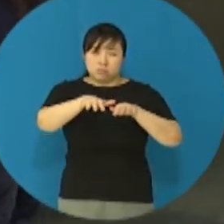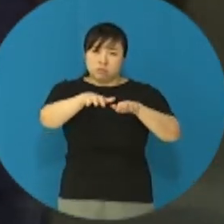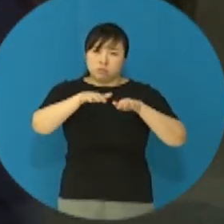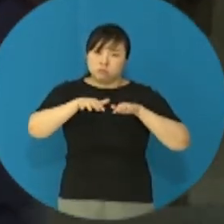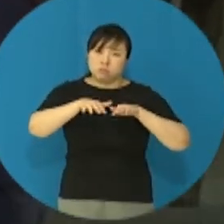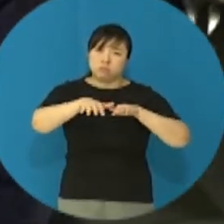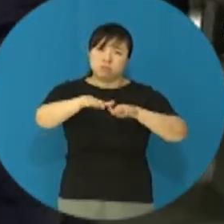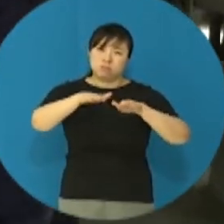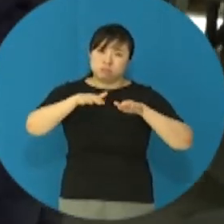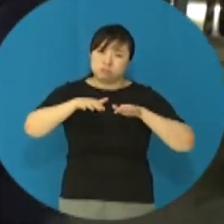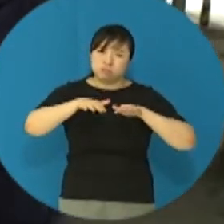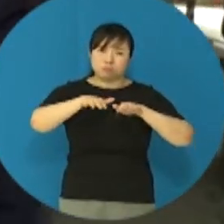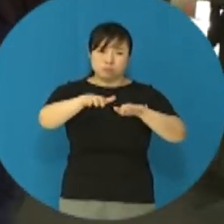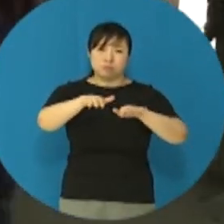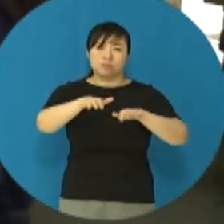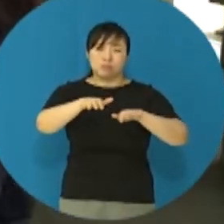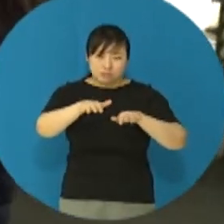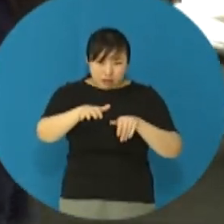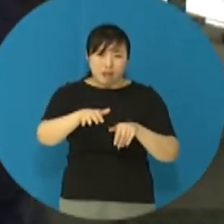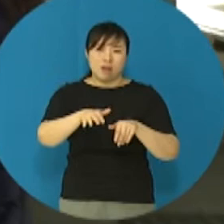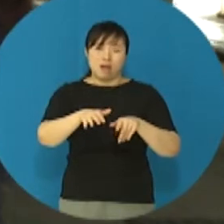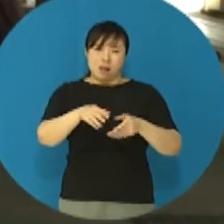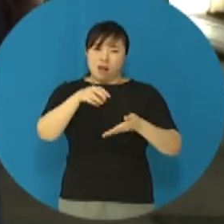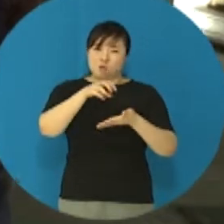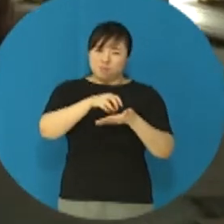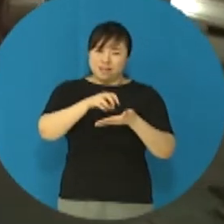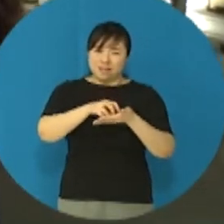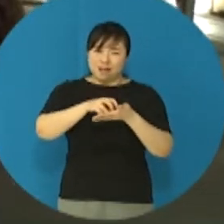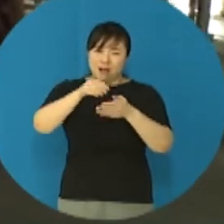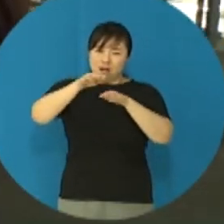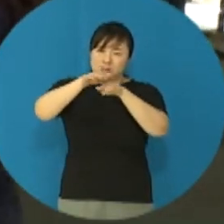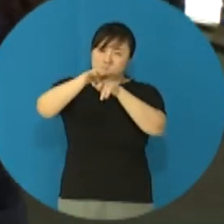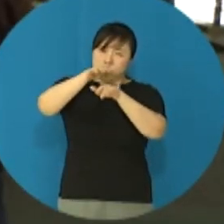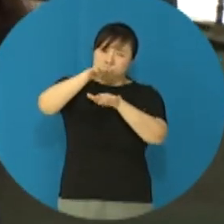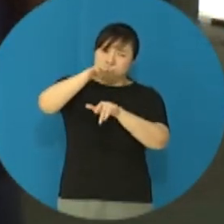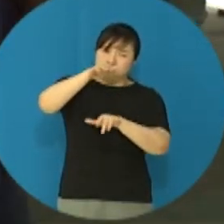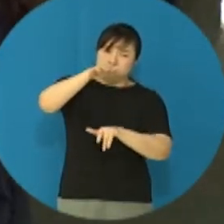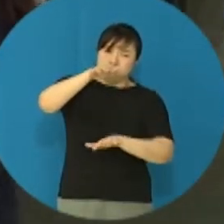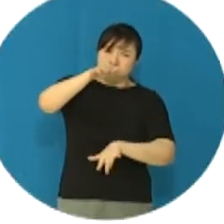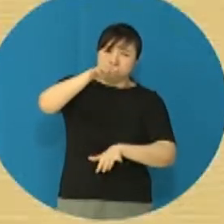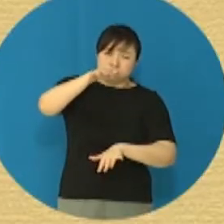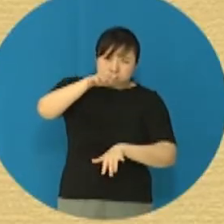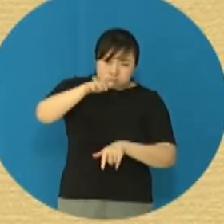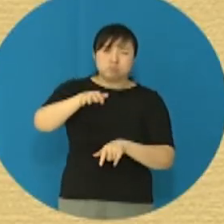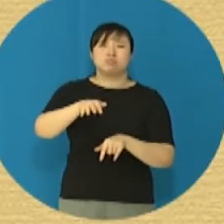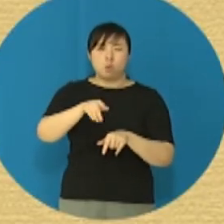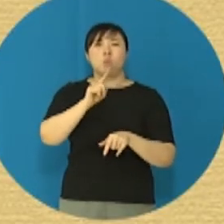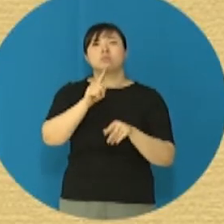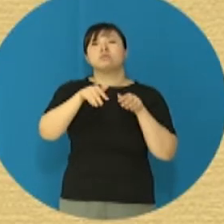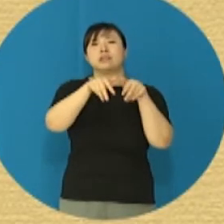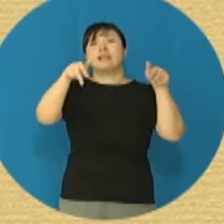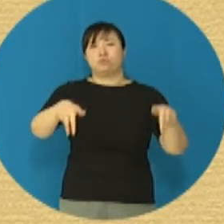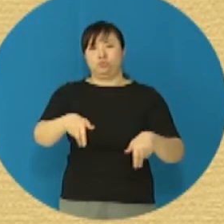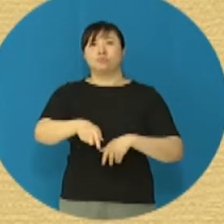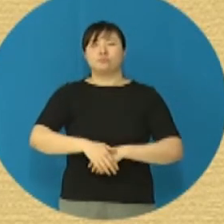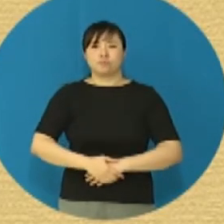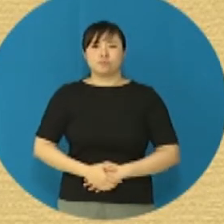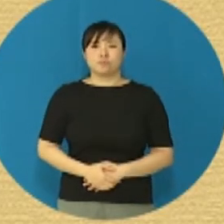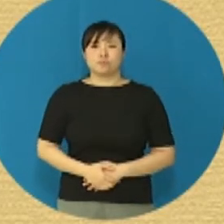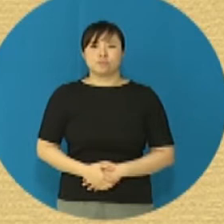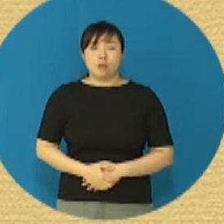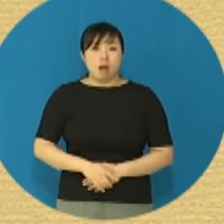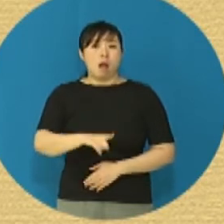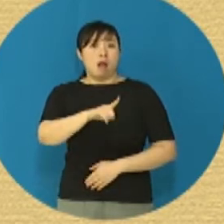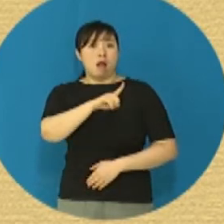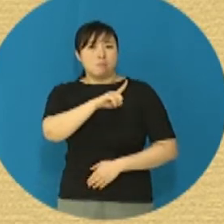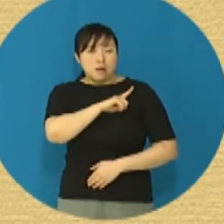ゴミを沈めて分離して取り除く、そういう働きをしています。 まずは大きなゴミ